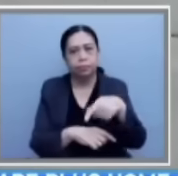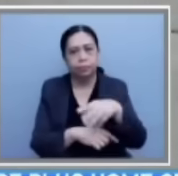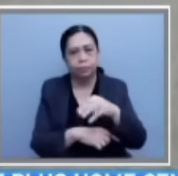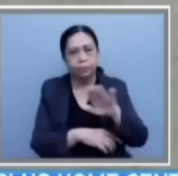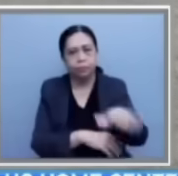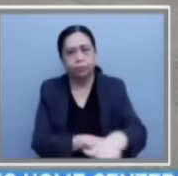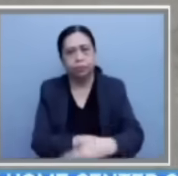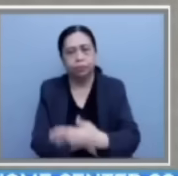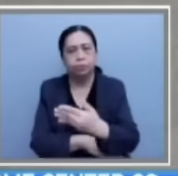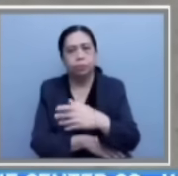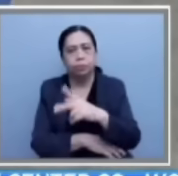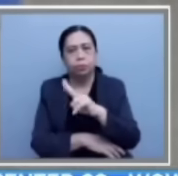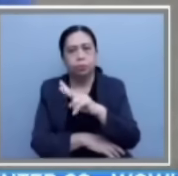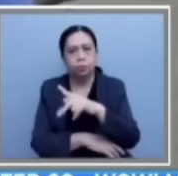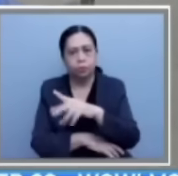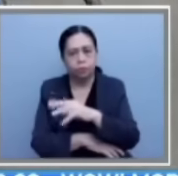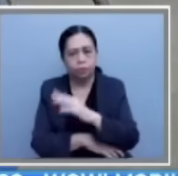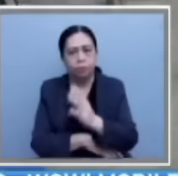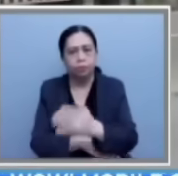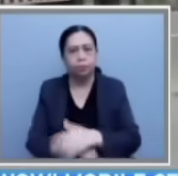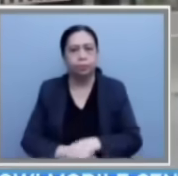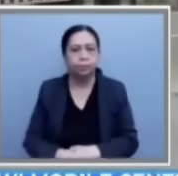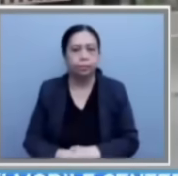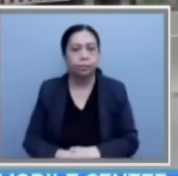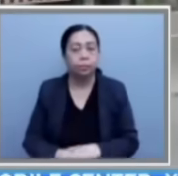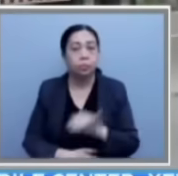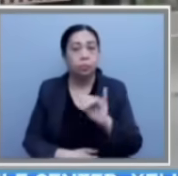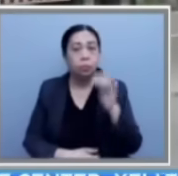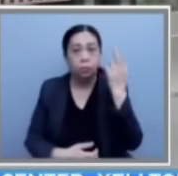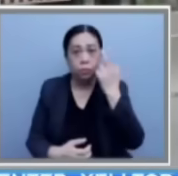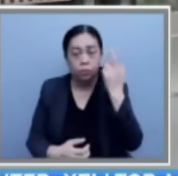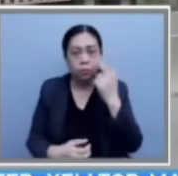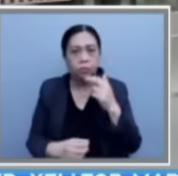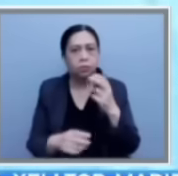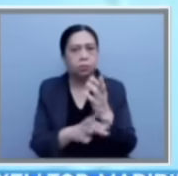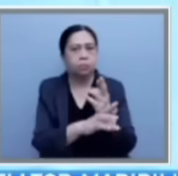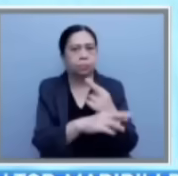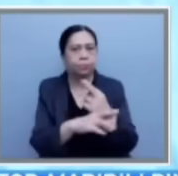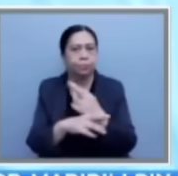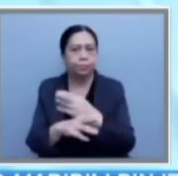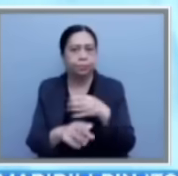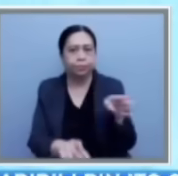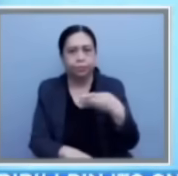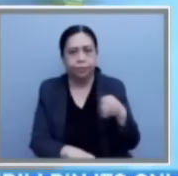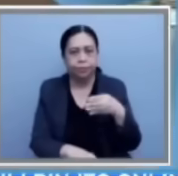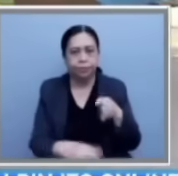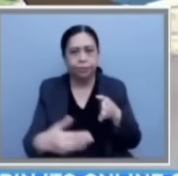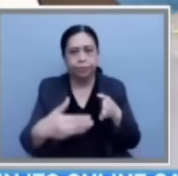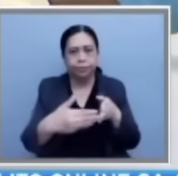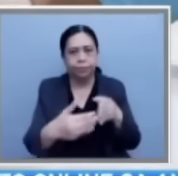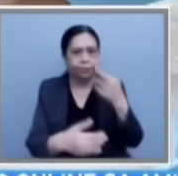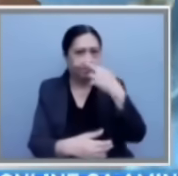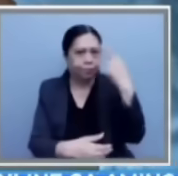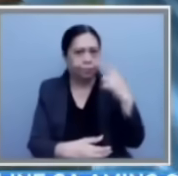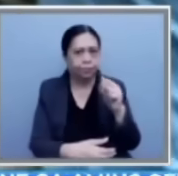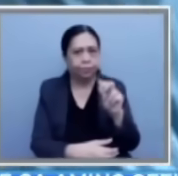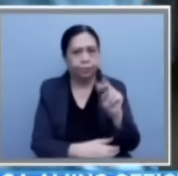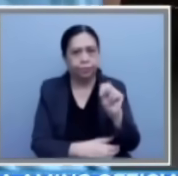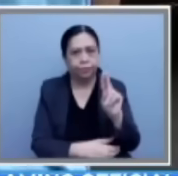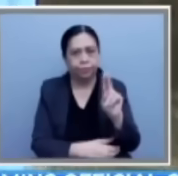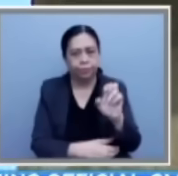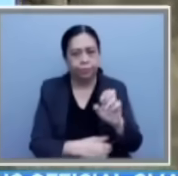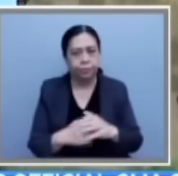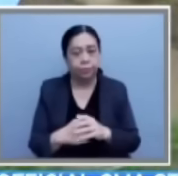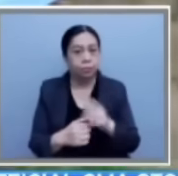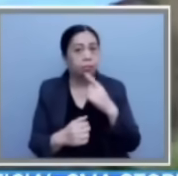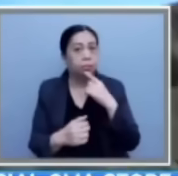pm kinabukasan dahil daw yan sa gagawing network maintenance sa blooming sa may kanto ng Rizal Avenue ang sabi naman ng